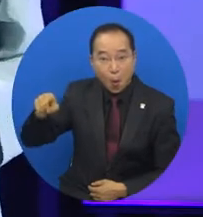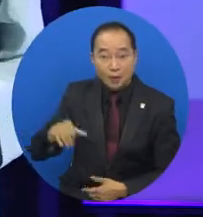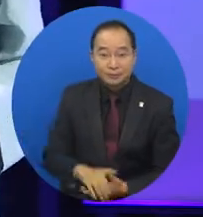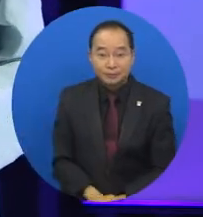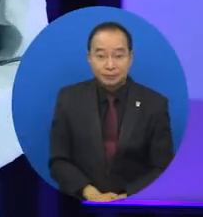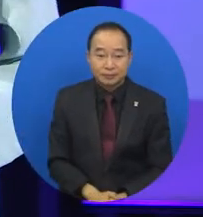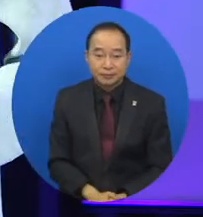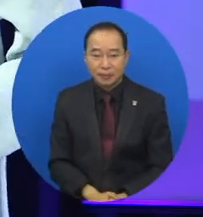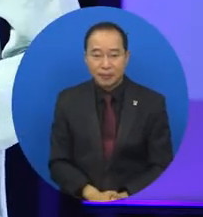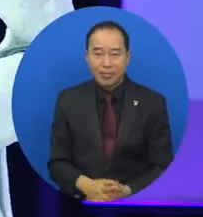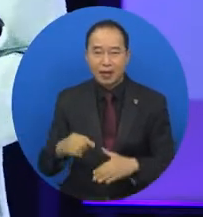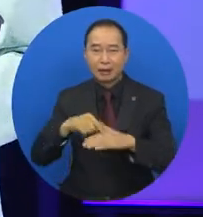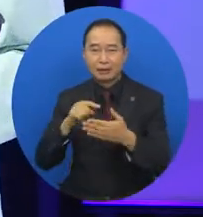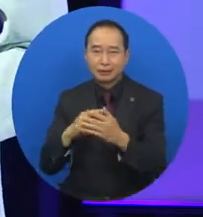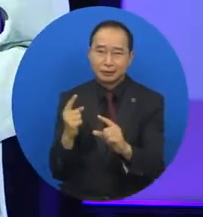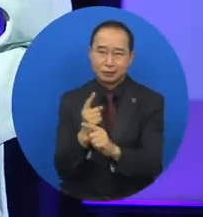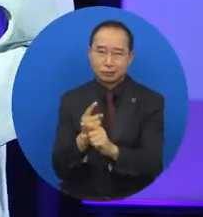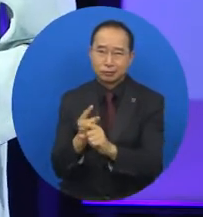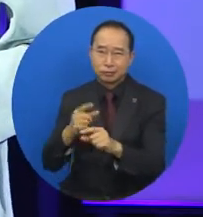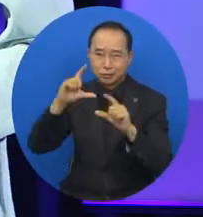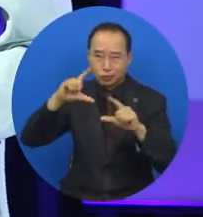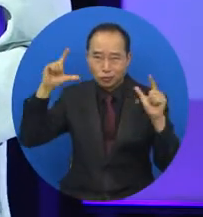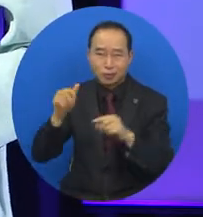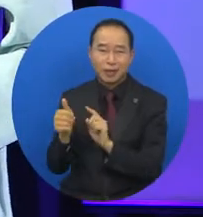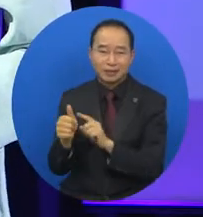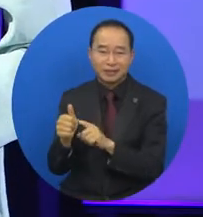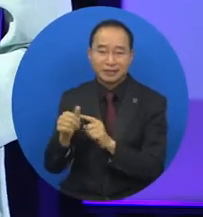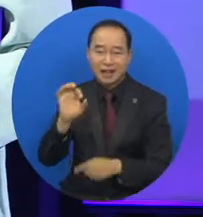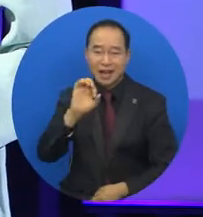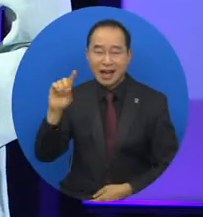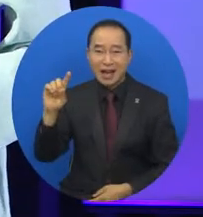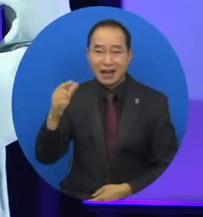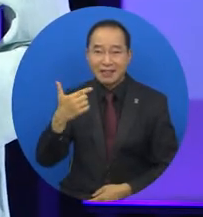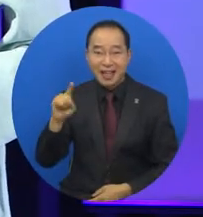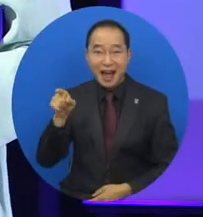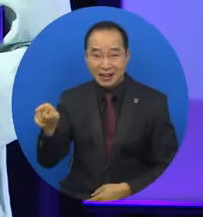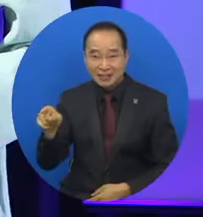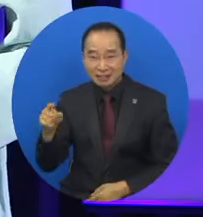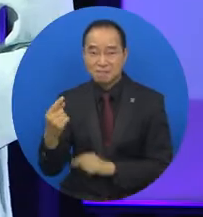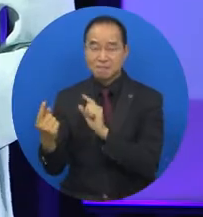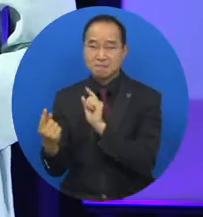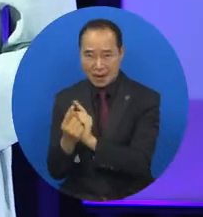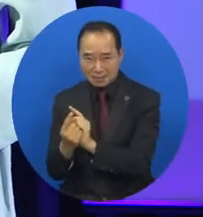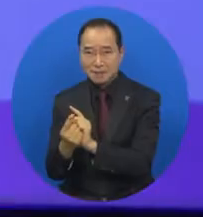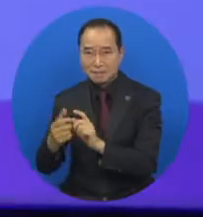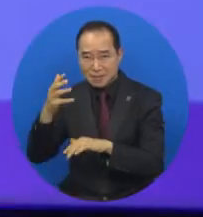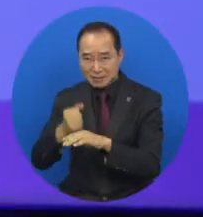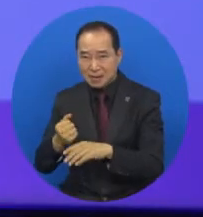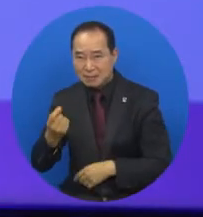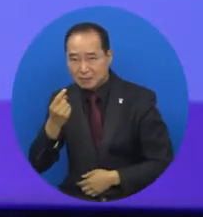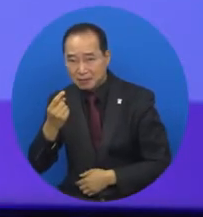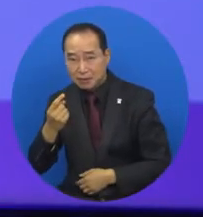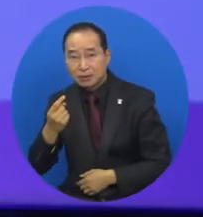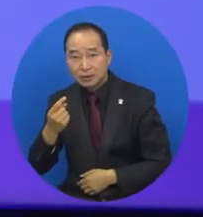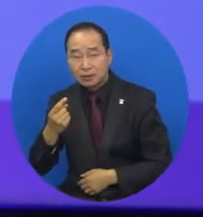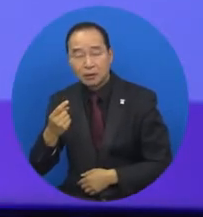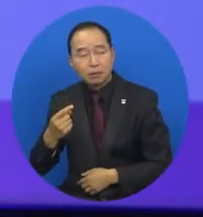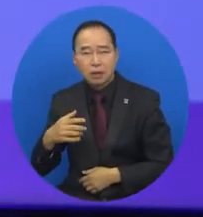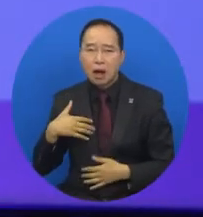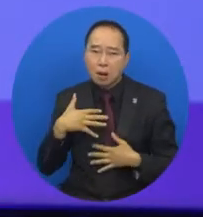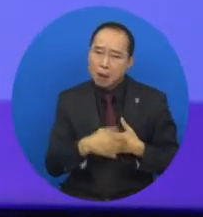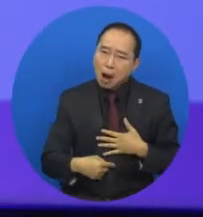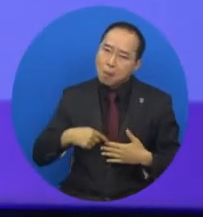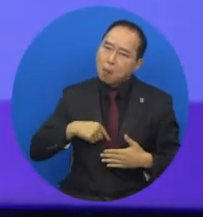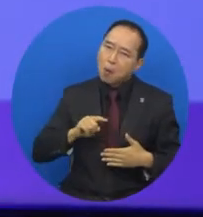치유의 대가 안나 할프린의 처소로 옮겨져서 저는 마지막 단계를 수확할 때 제가